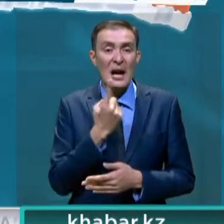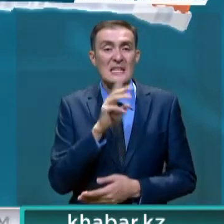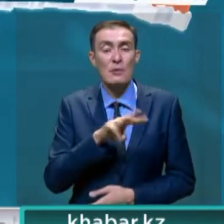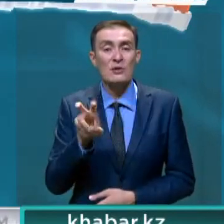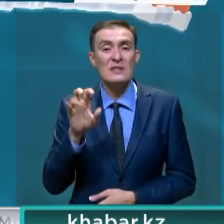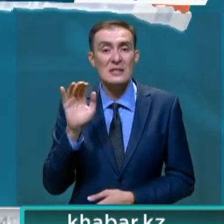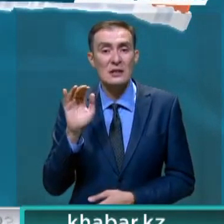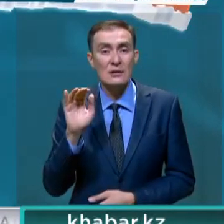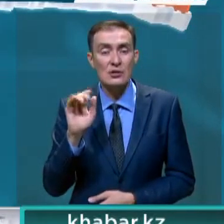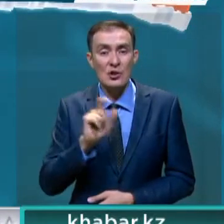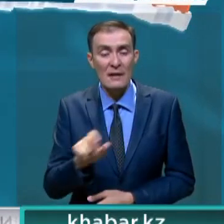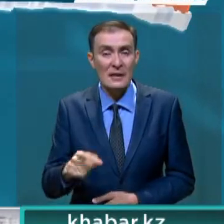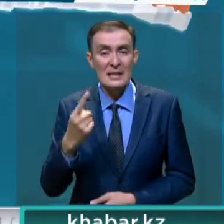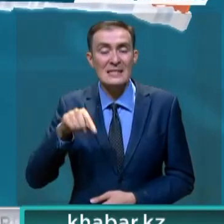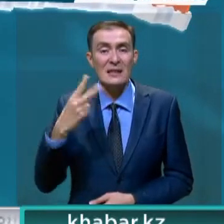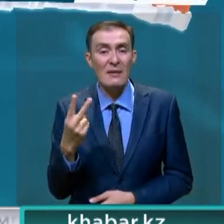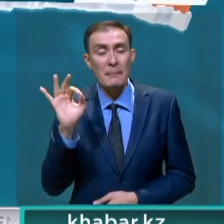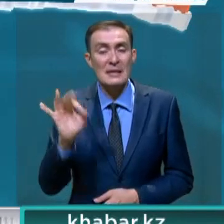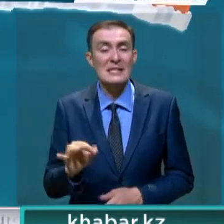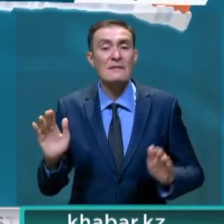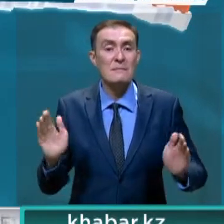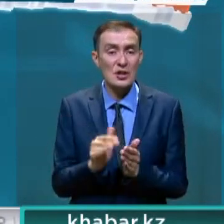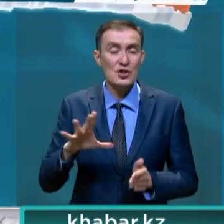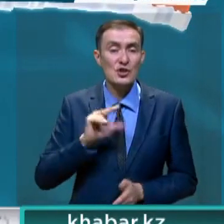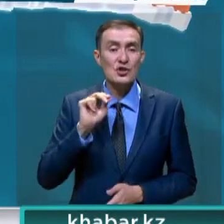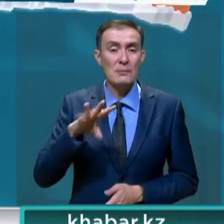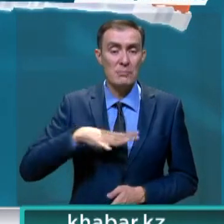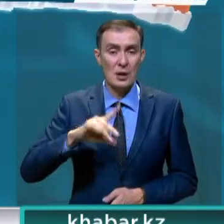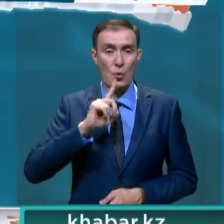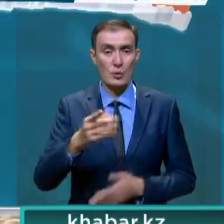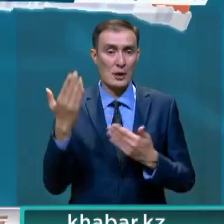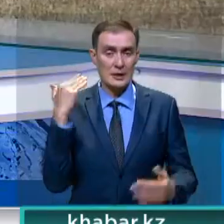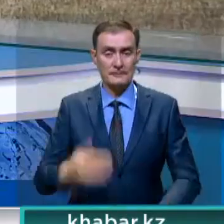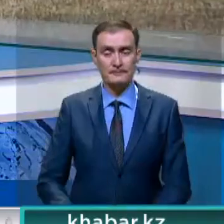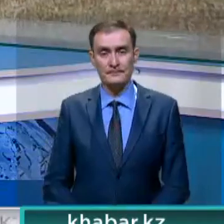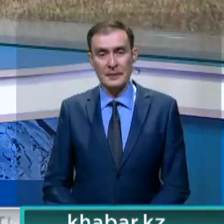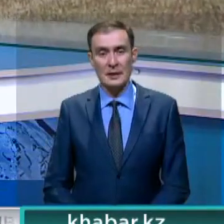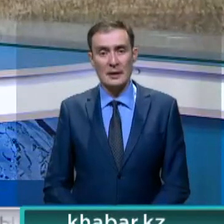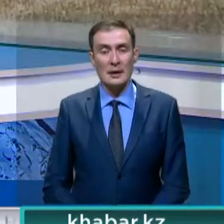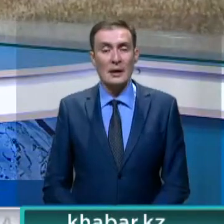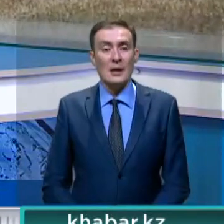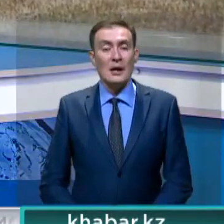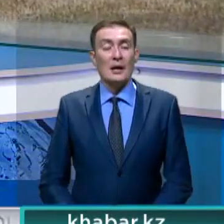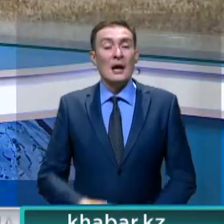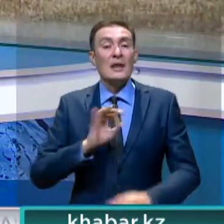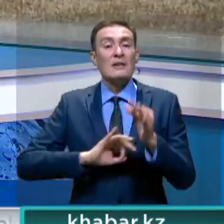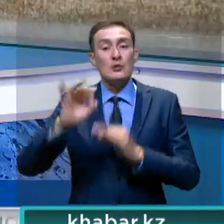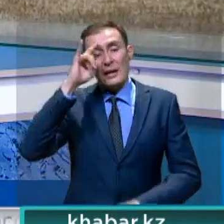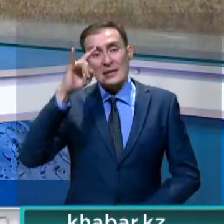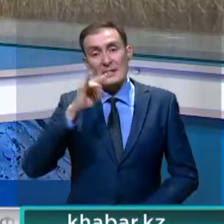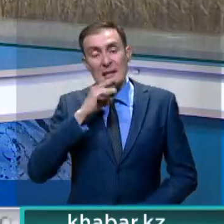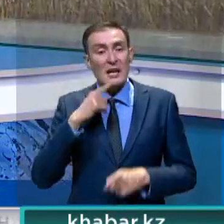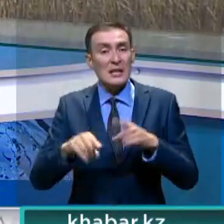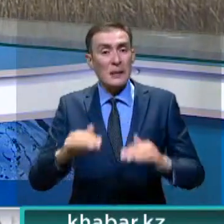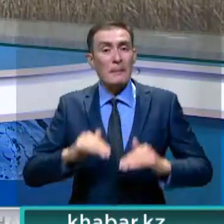миллион 200 человек, что на 1,2% меньше, чем годом ранее. И продолжаем тему. На востоке Казахстана